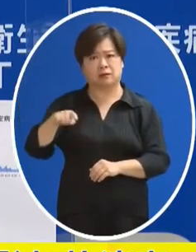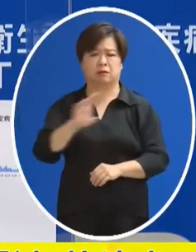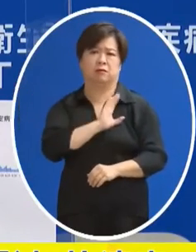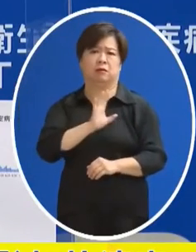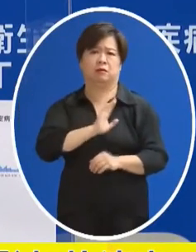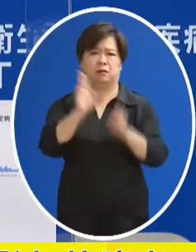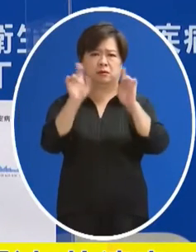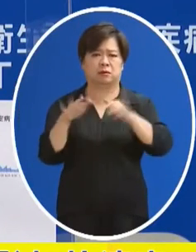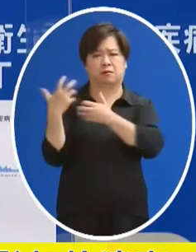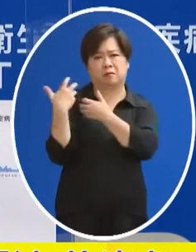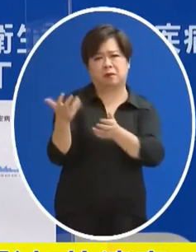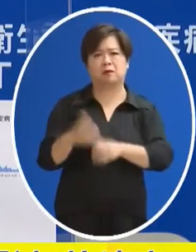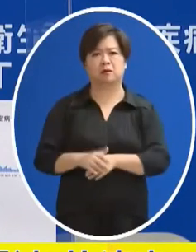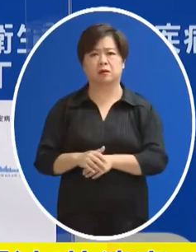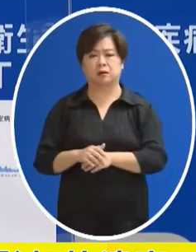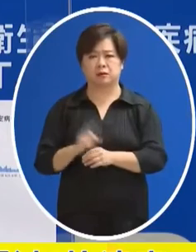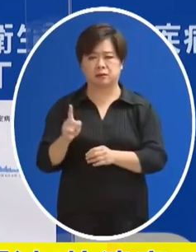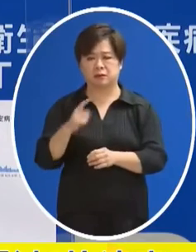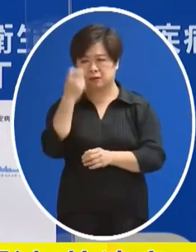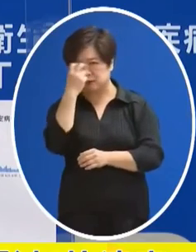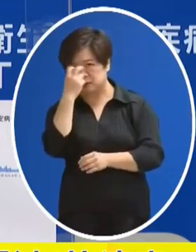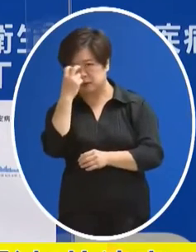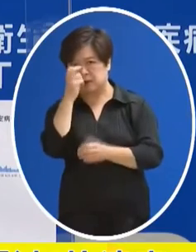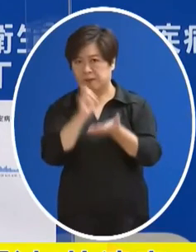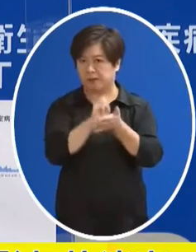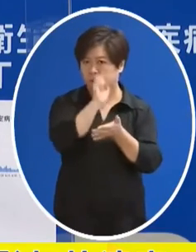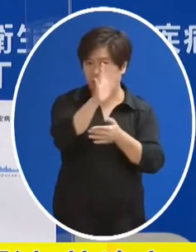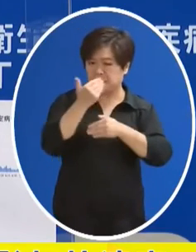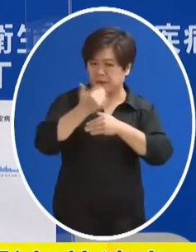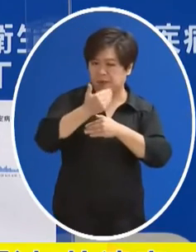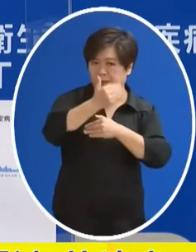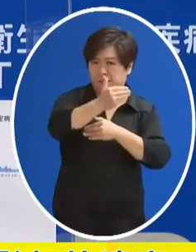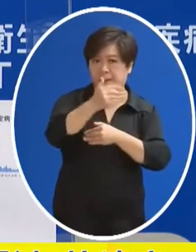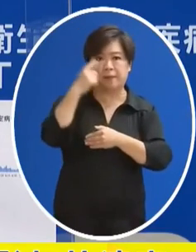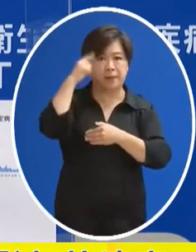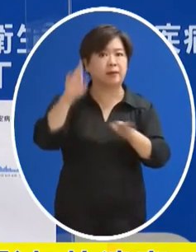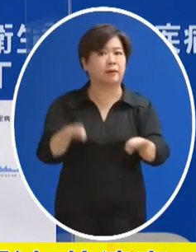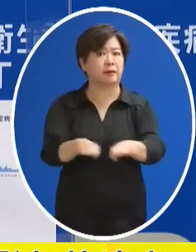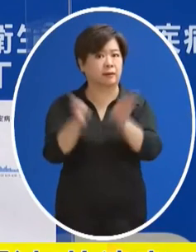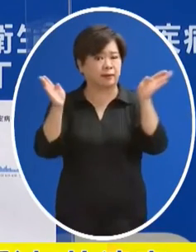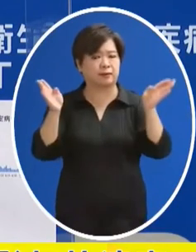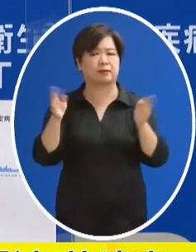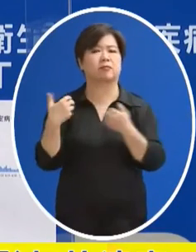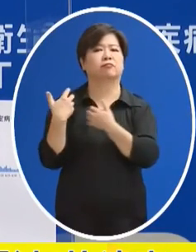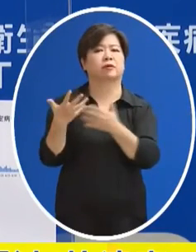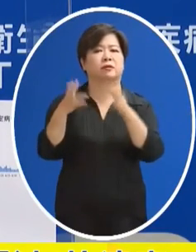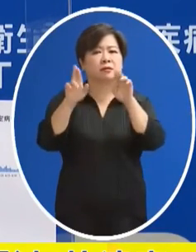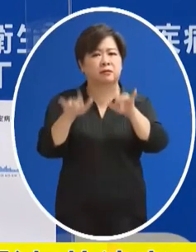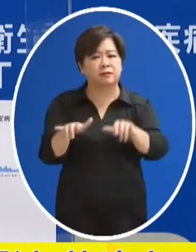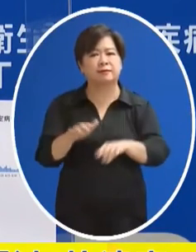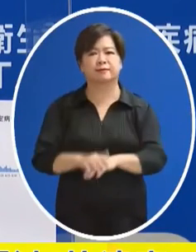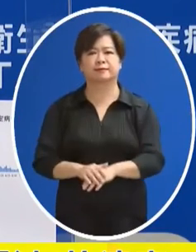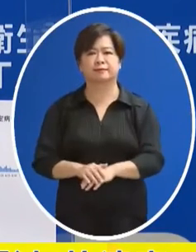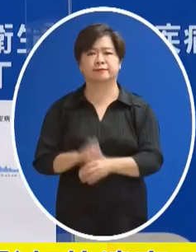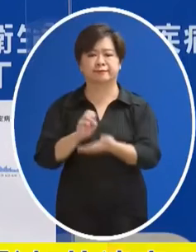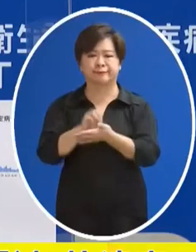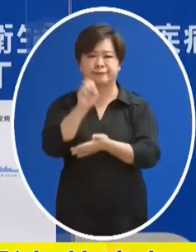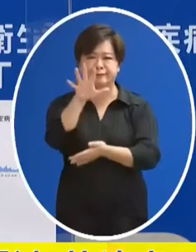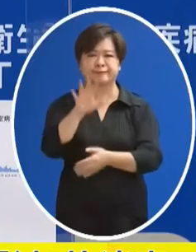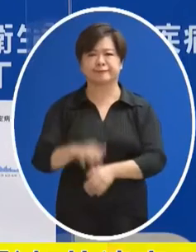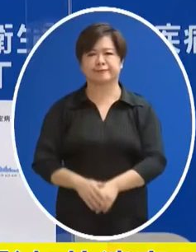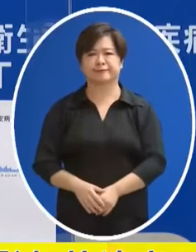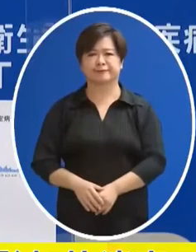业，好，那预计哈在明天哈这样的一个资讯化，明天就会上线。好，所以先跟大家做这样的报